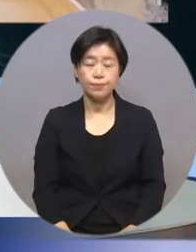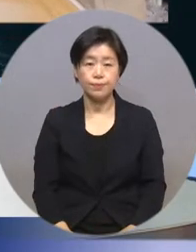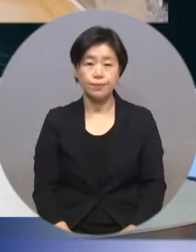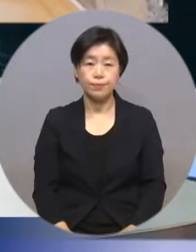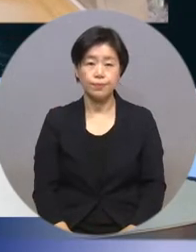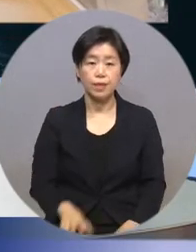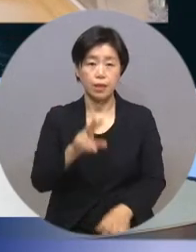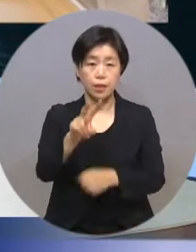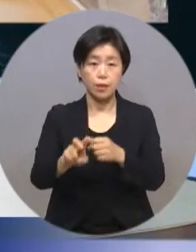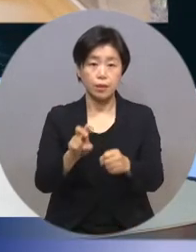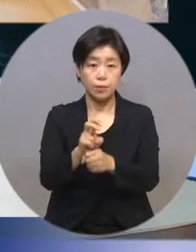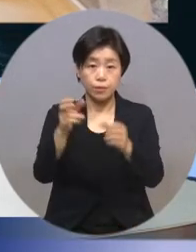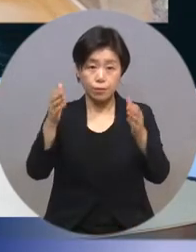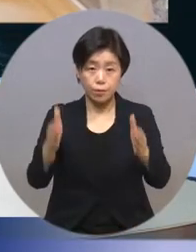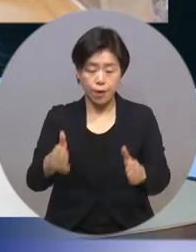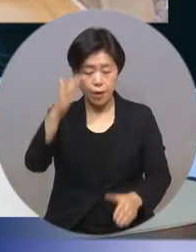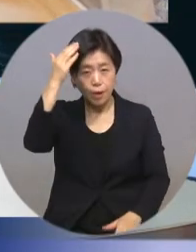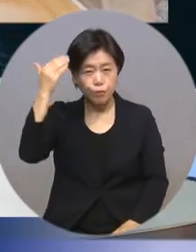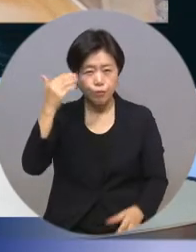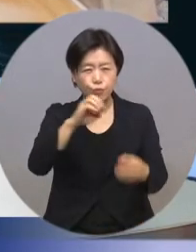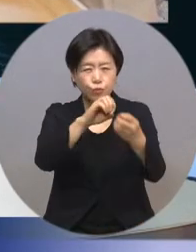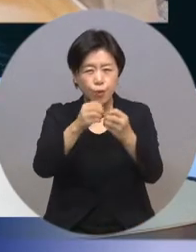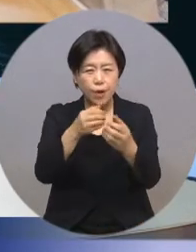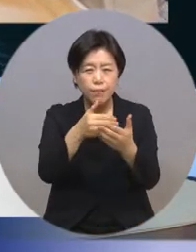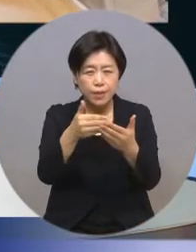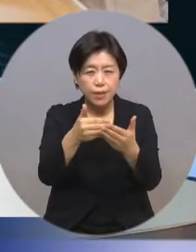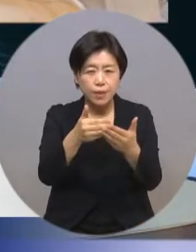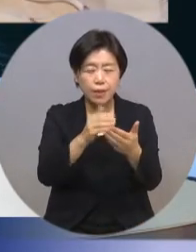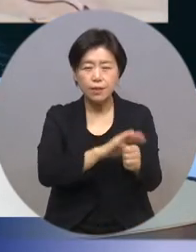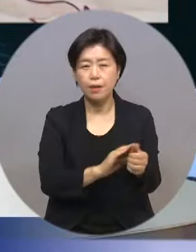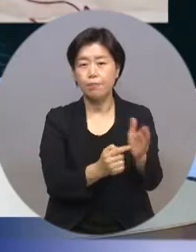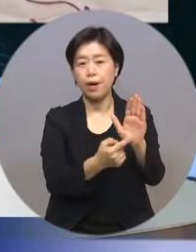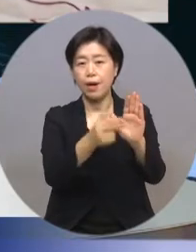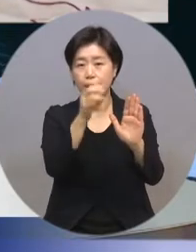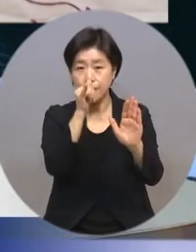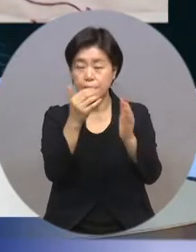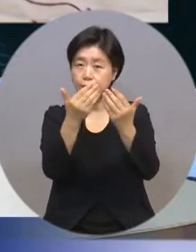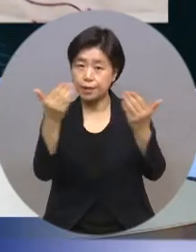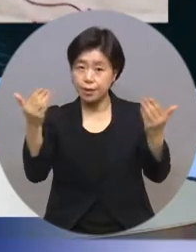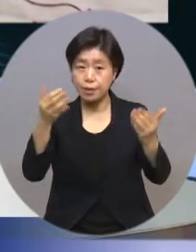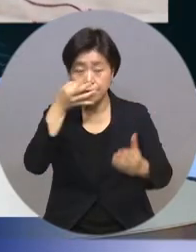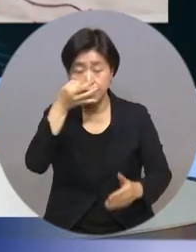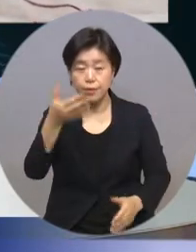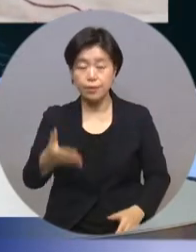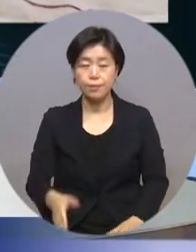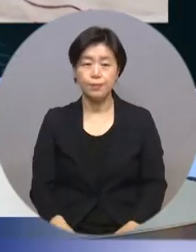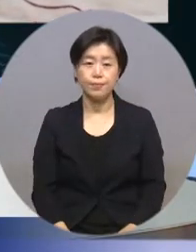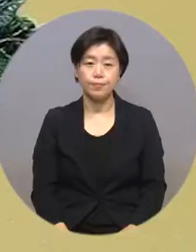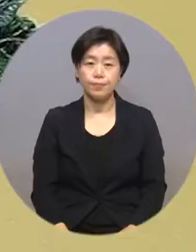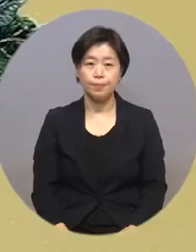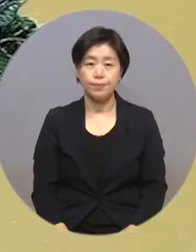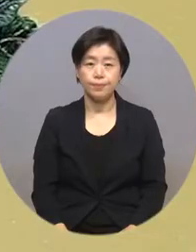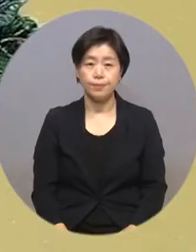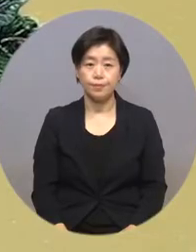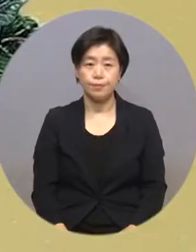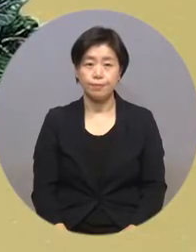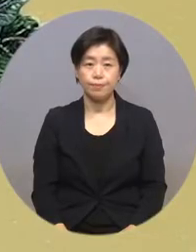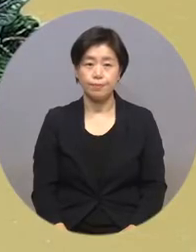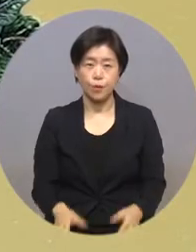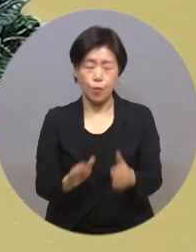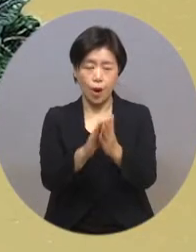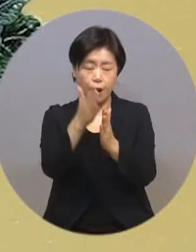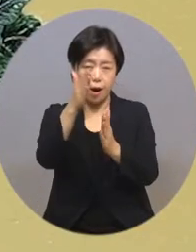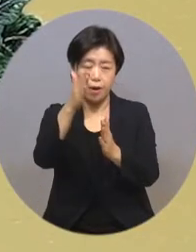20년간 한국 공예의 미래를 수놓아온 김인영 작가의 작품들을 이소연 기자가 만나봤습니다 화려한